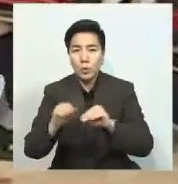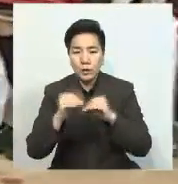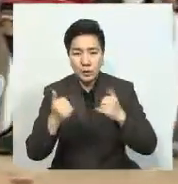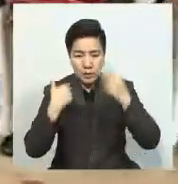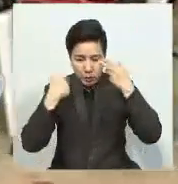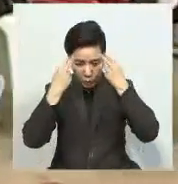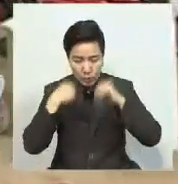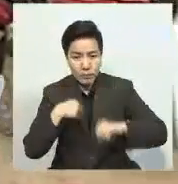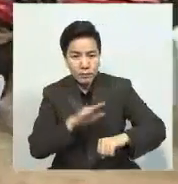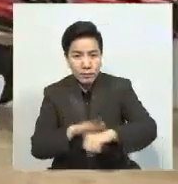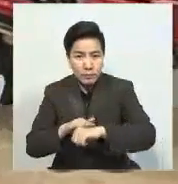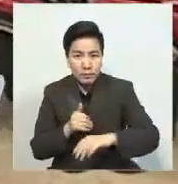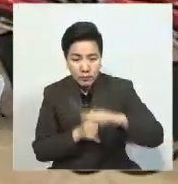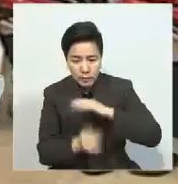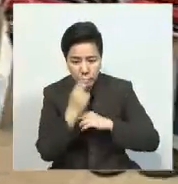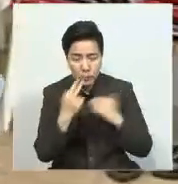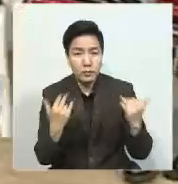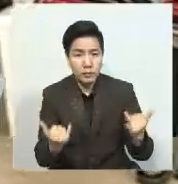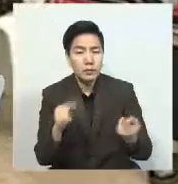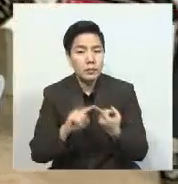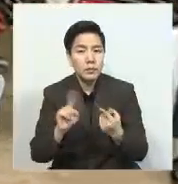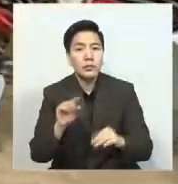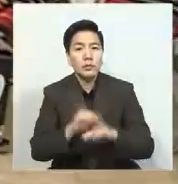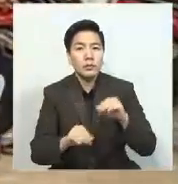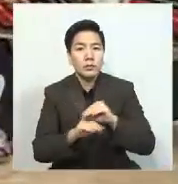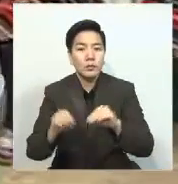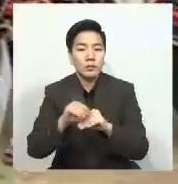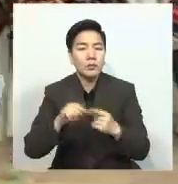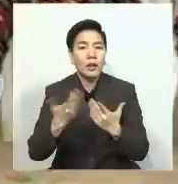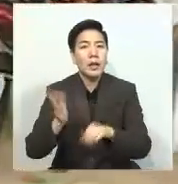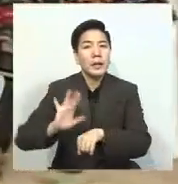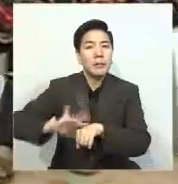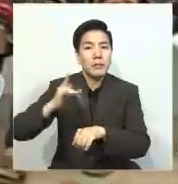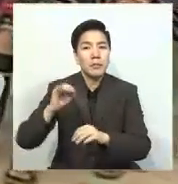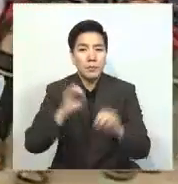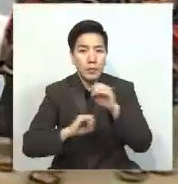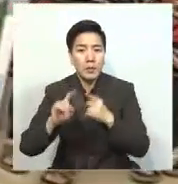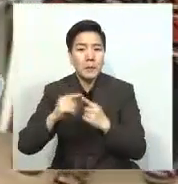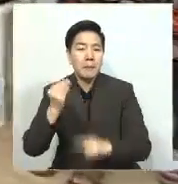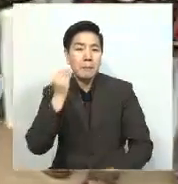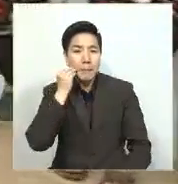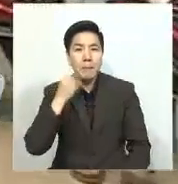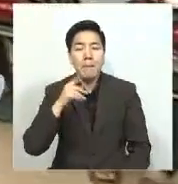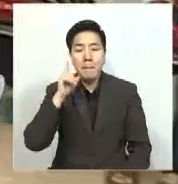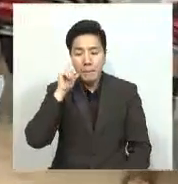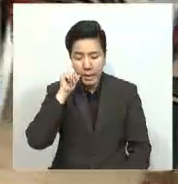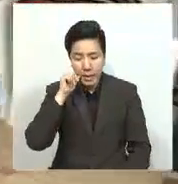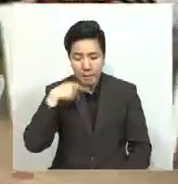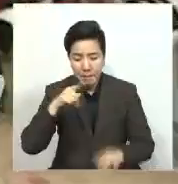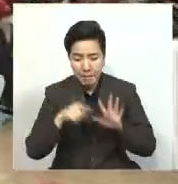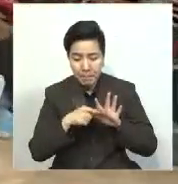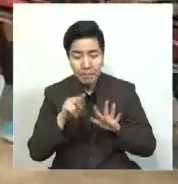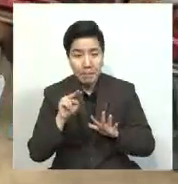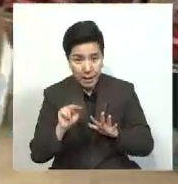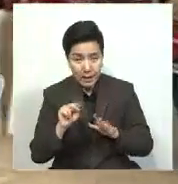รัฐมนตรีจะเน้นย้ำในการลงพื้นที่ครั้งนี้ก็คือโครงการธรรมชาติปลอดภัยบ้านแม่ปานอำเภอแม่แจ่มค่